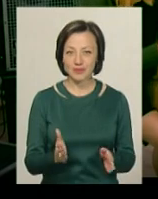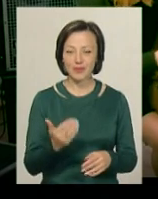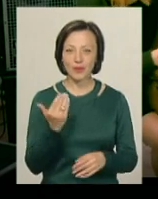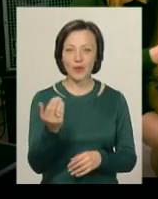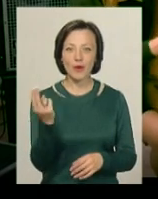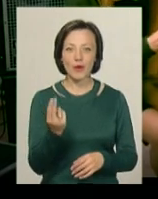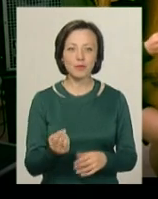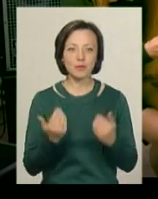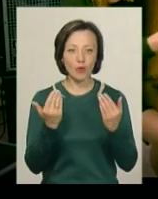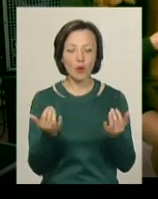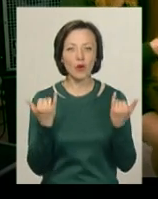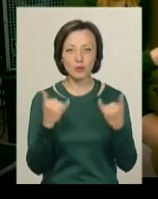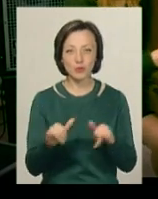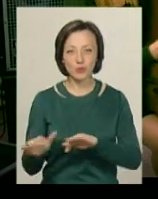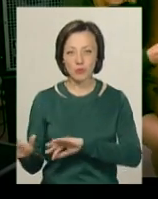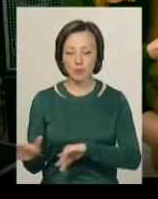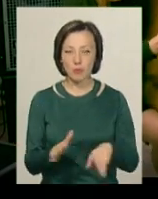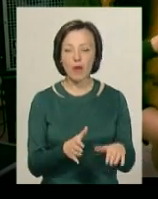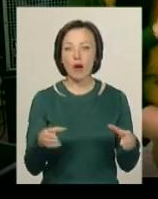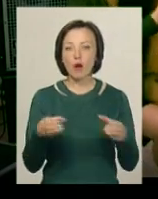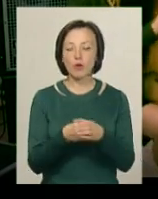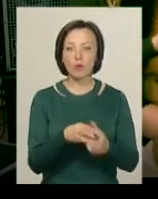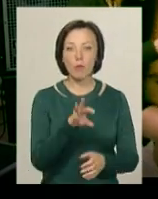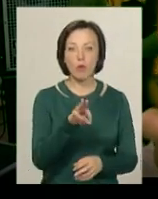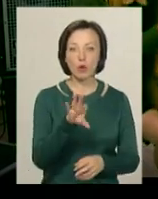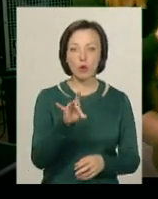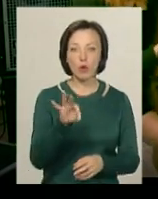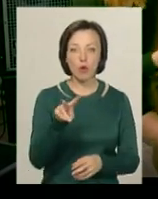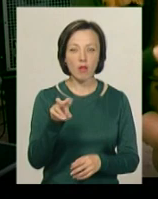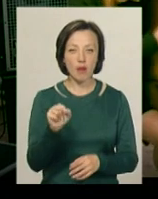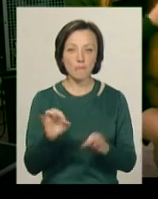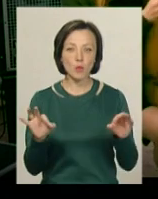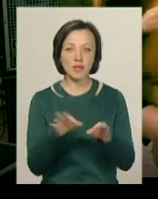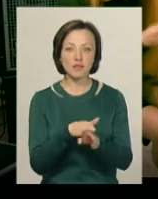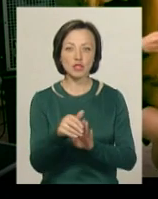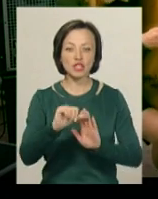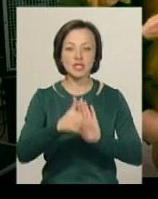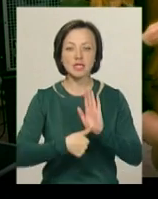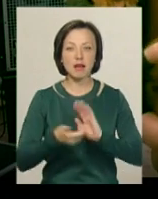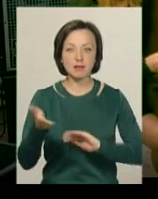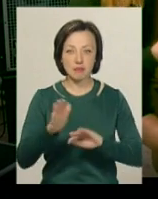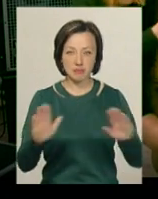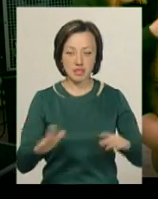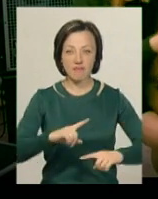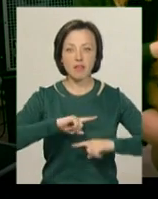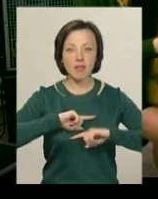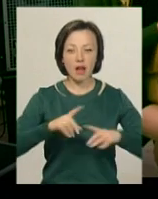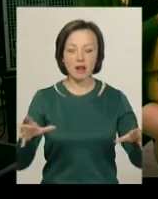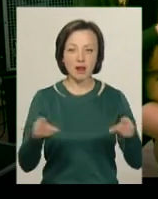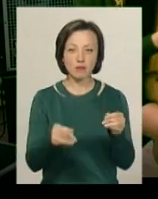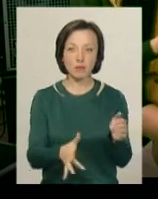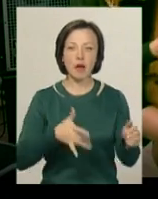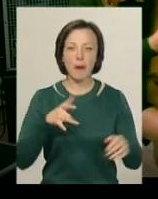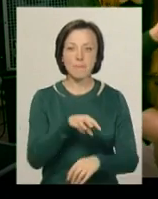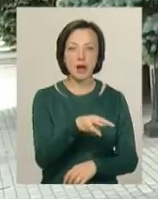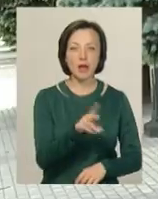Завершиться ж фестиваль виступом «Мотороли». Соліст гурту Сергій Присяжний каже, музиканти виконують 16 пісень. У фіналі разом з бандуристкою